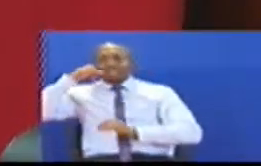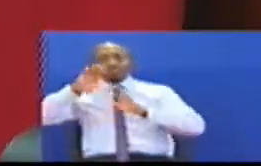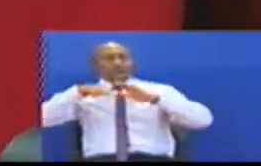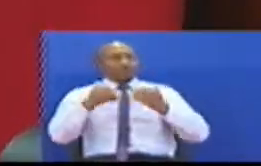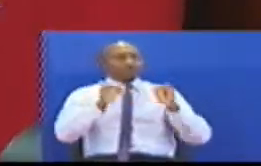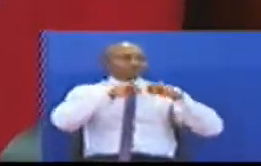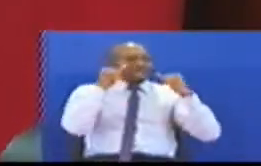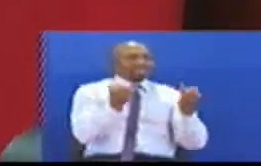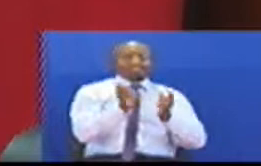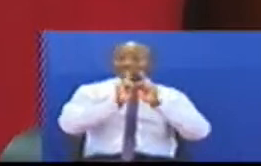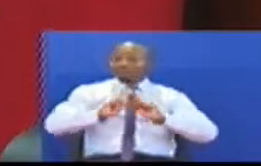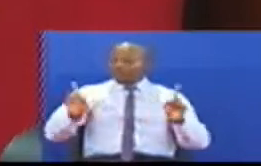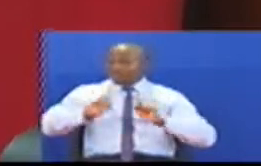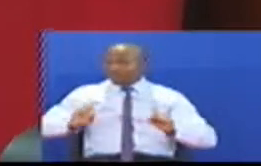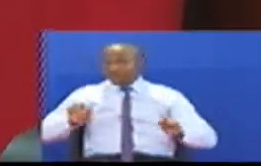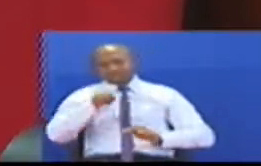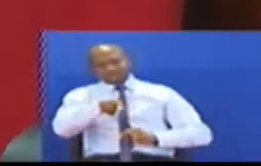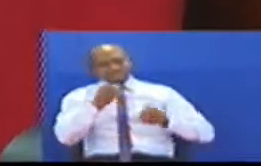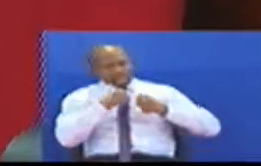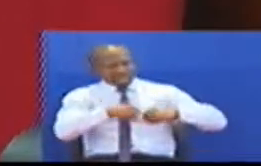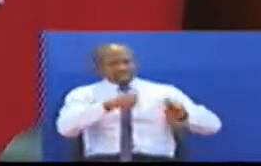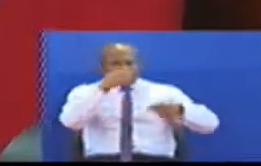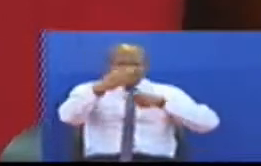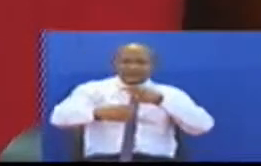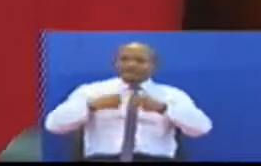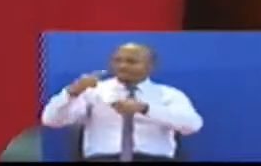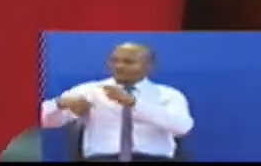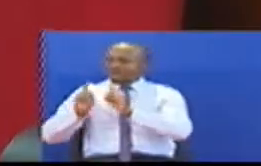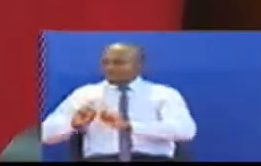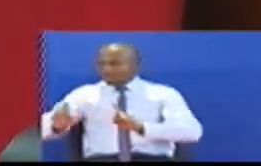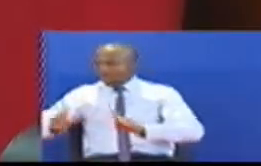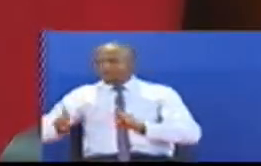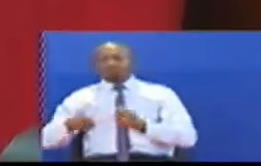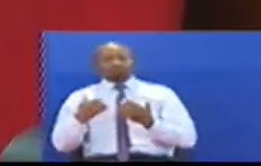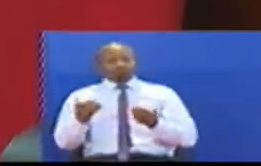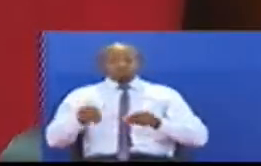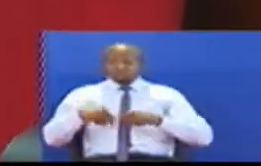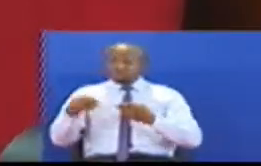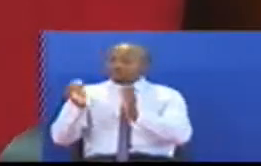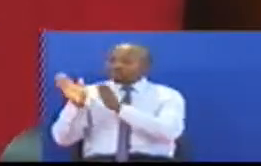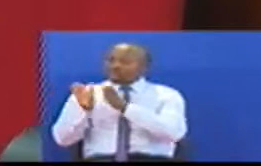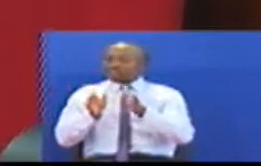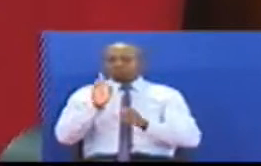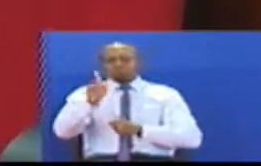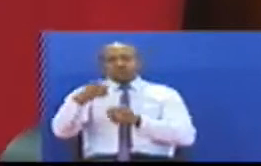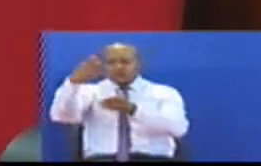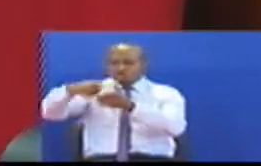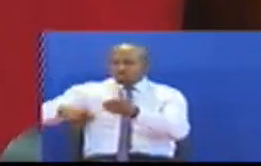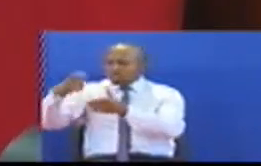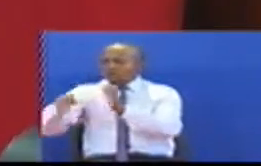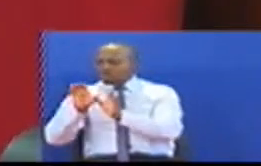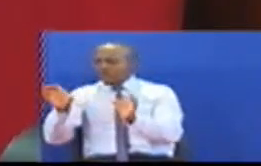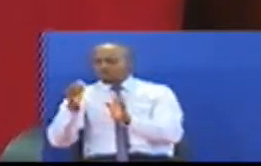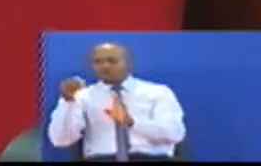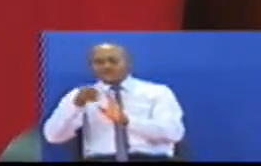mbalimbali ambazo zimekuwa zikifanya miradi mbalimbali zikawekewa utaratibu maalum wa kuwa na tozo maalum kwa ajili ya mfuko